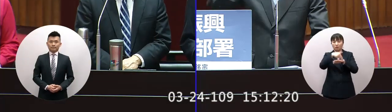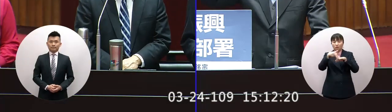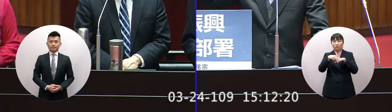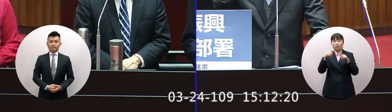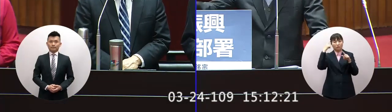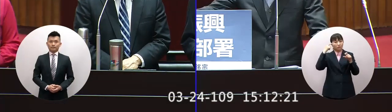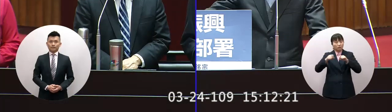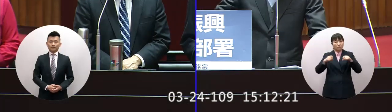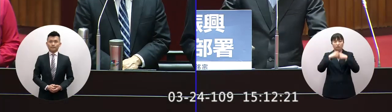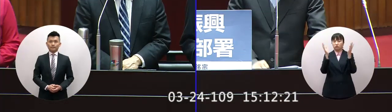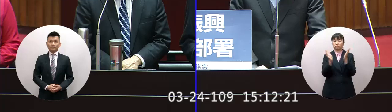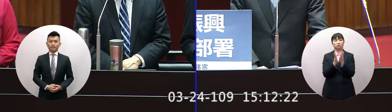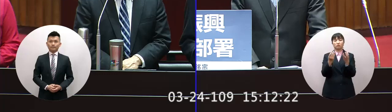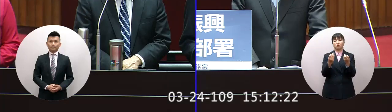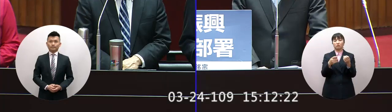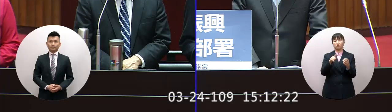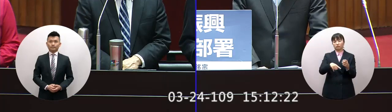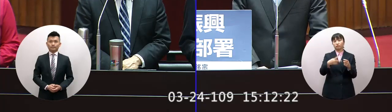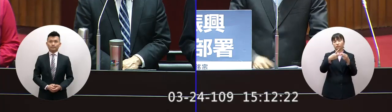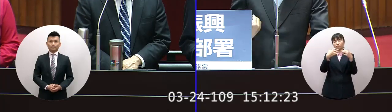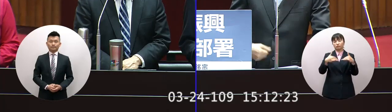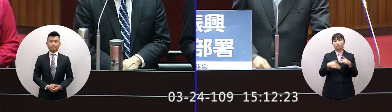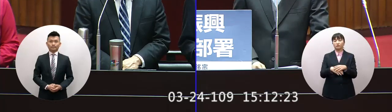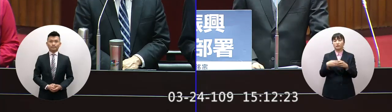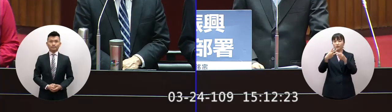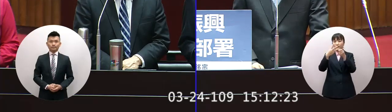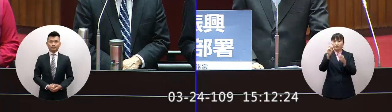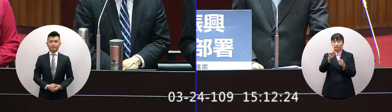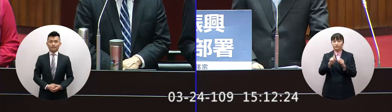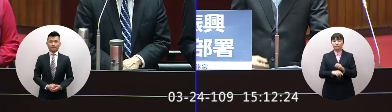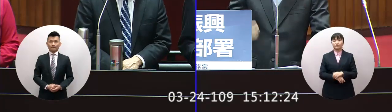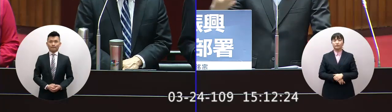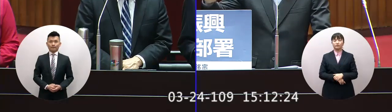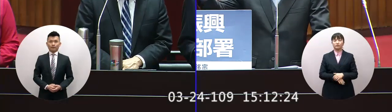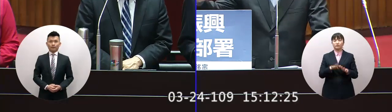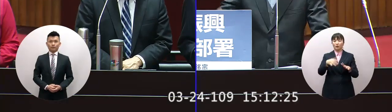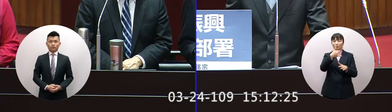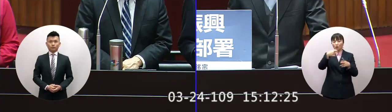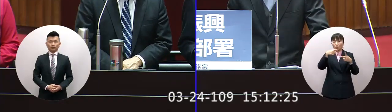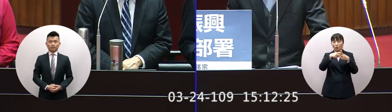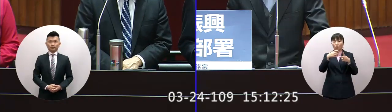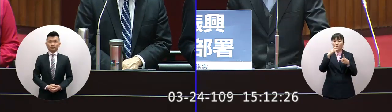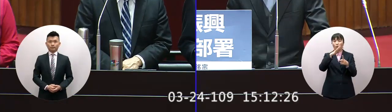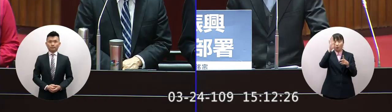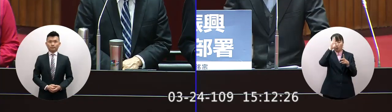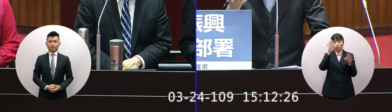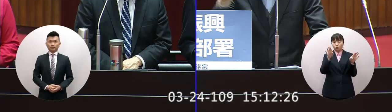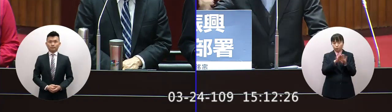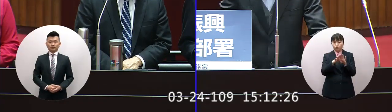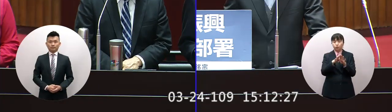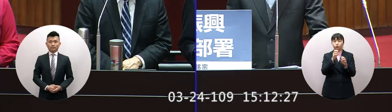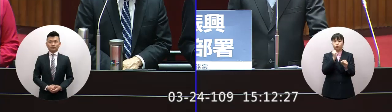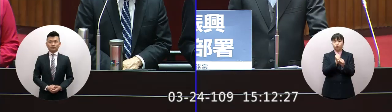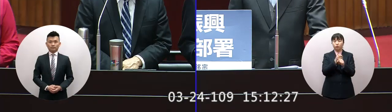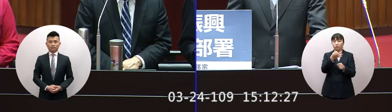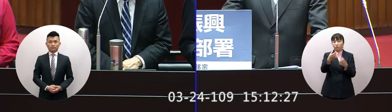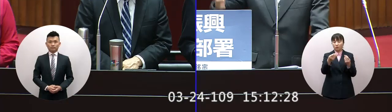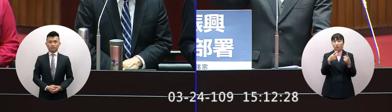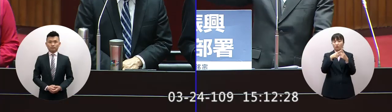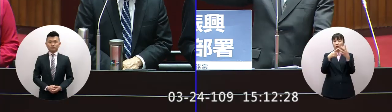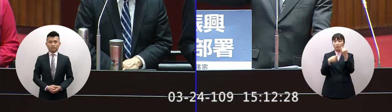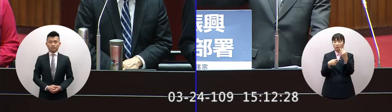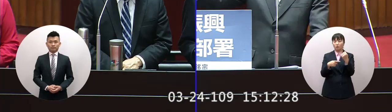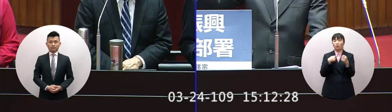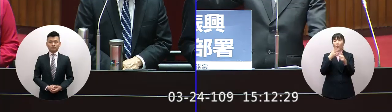没有人做怎么样因应，这是第二个。第三个，员工请无薪假的时候到底有多少？